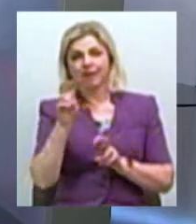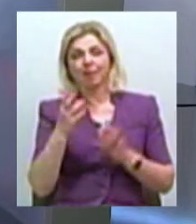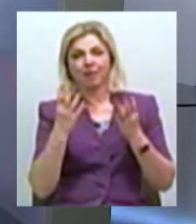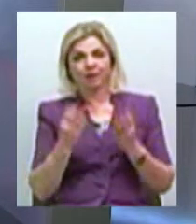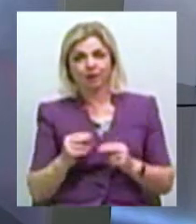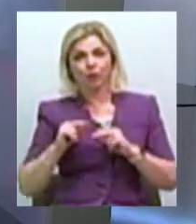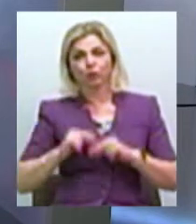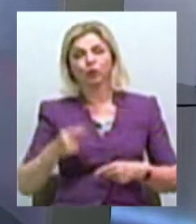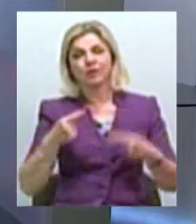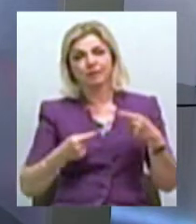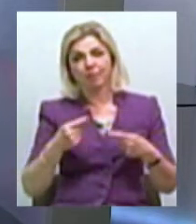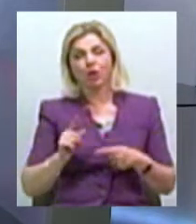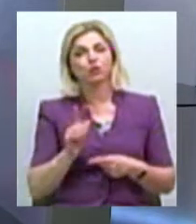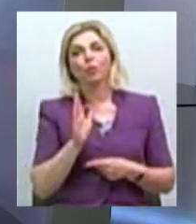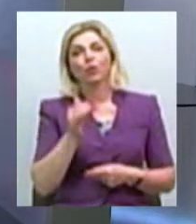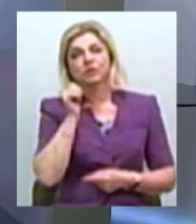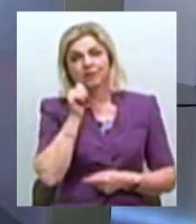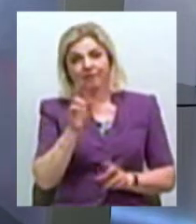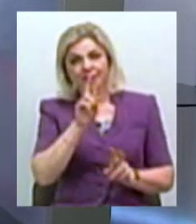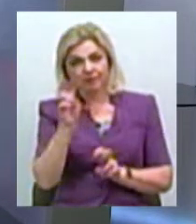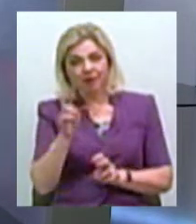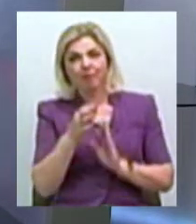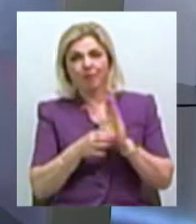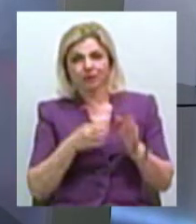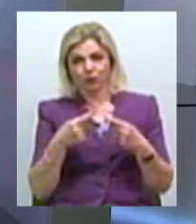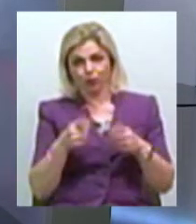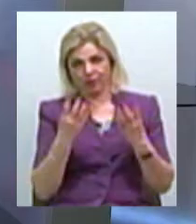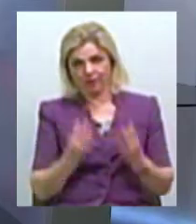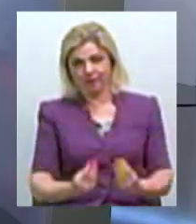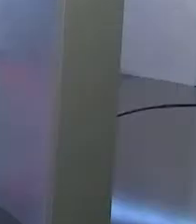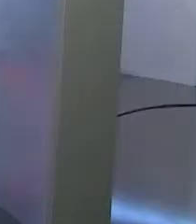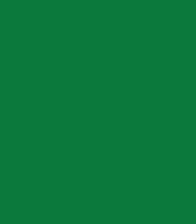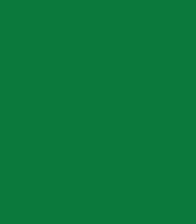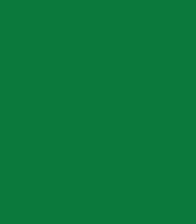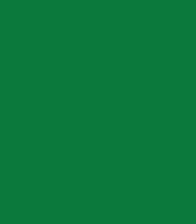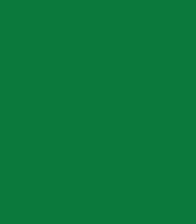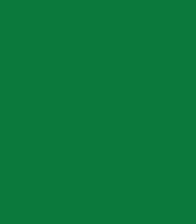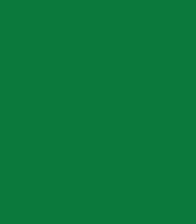дня – трудовий спір. А якою буде наступна тема, підкаже наступний день. На все добре.